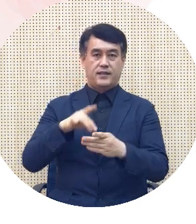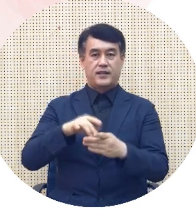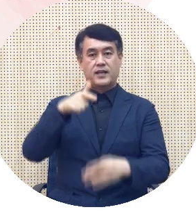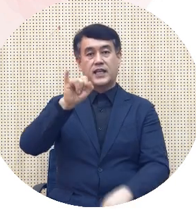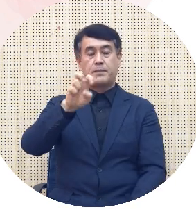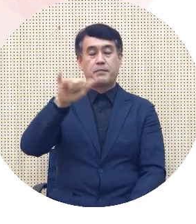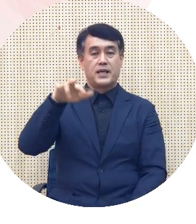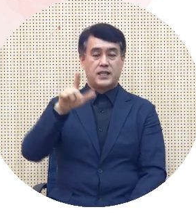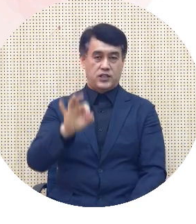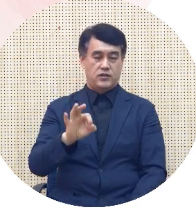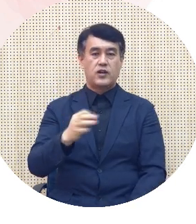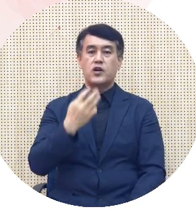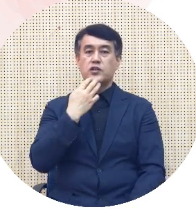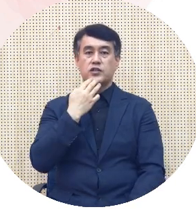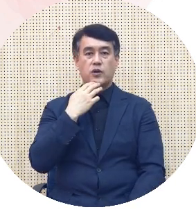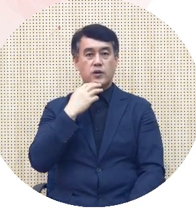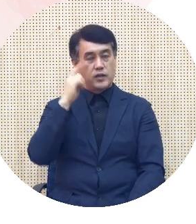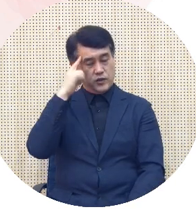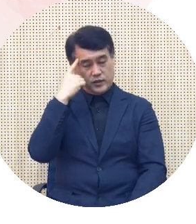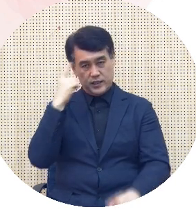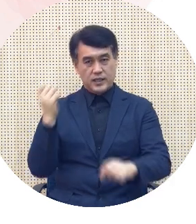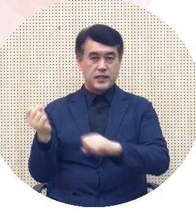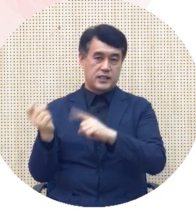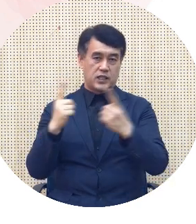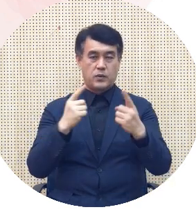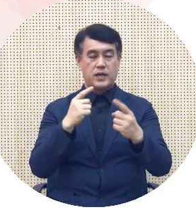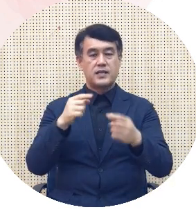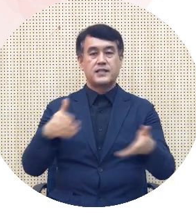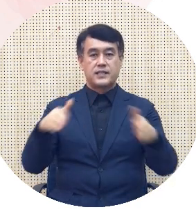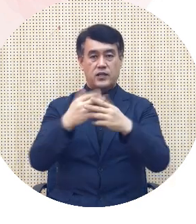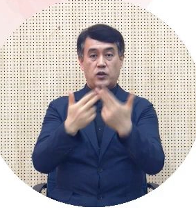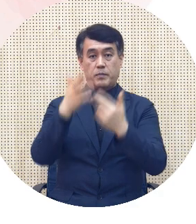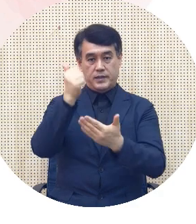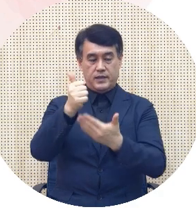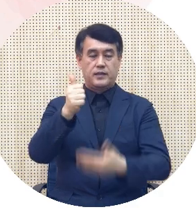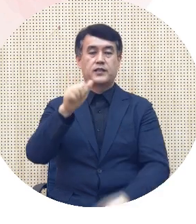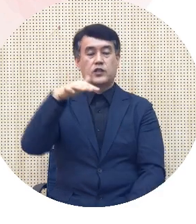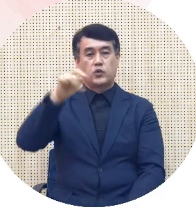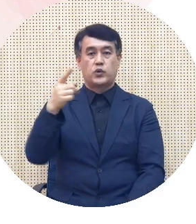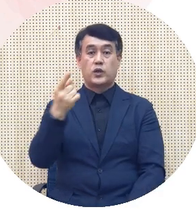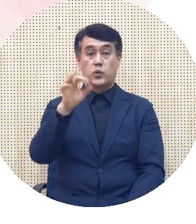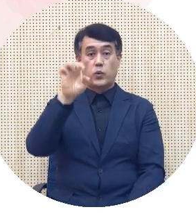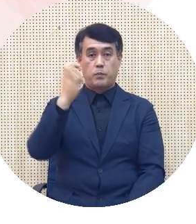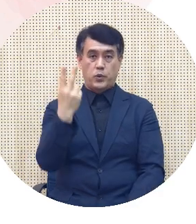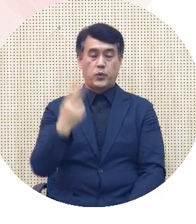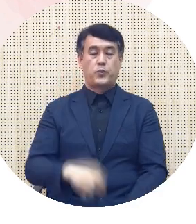김미정, 서울시 정신재활시설협회장 최동표,